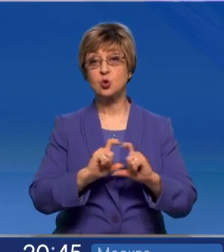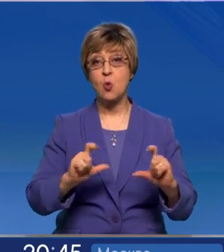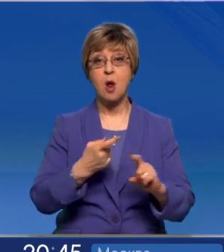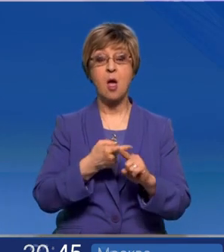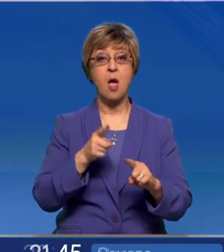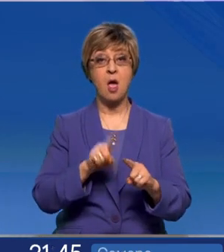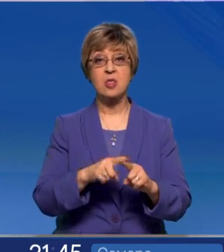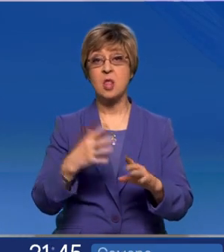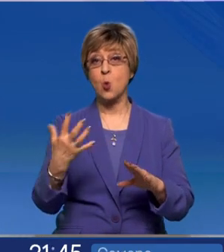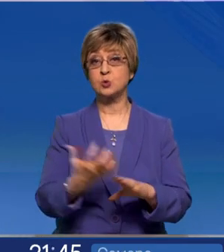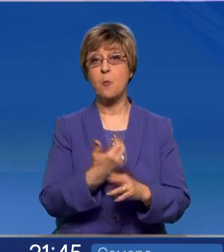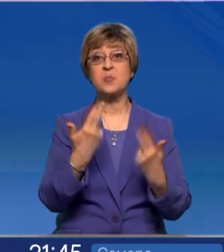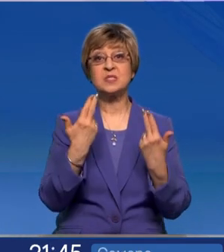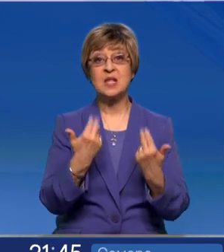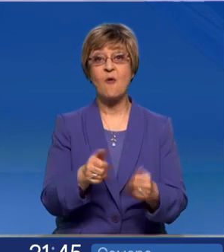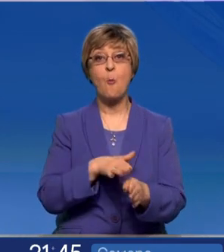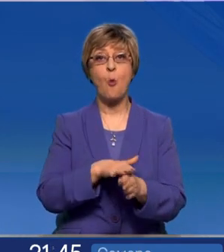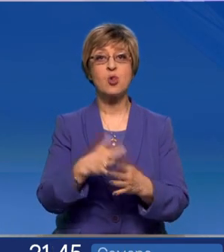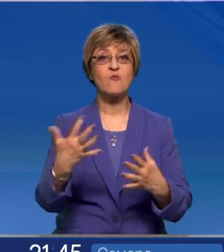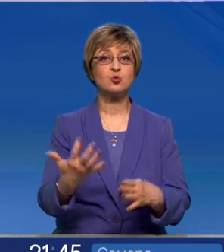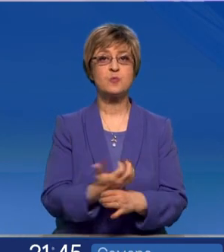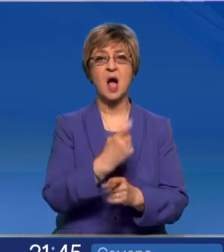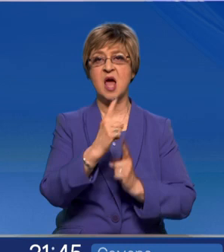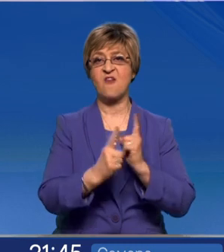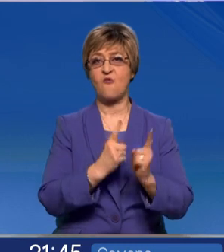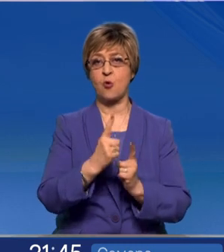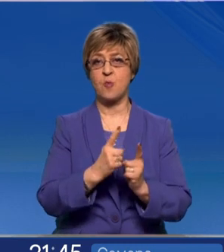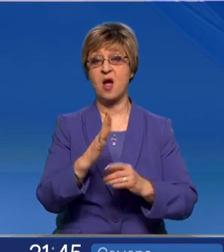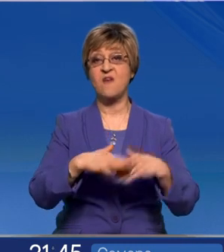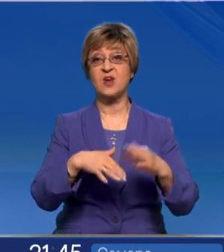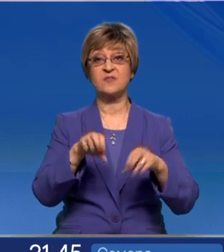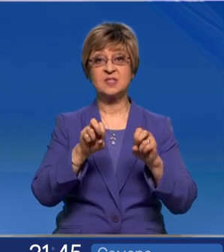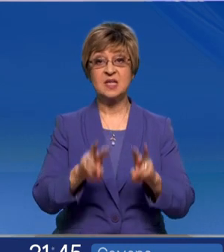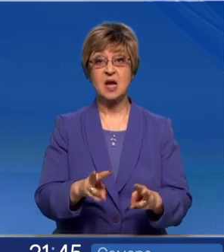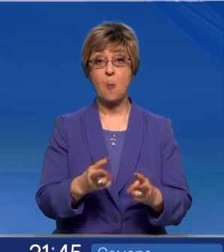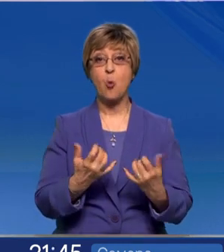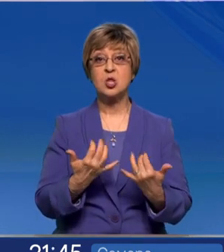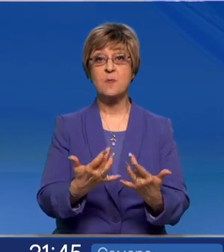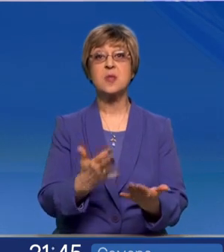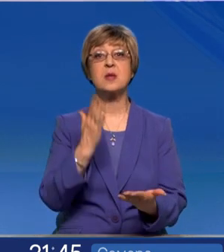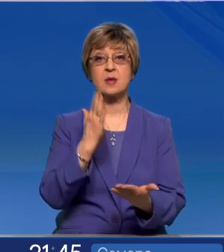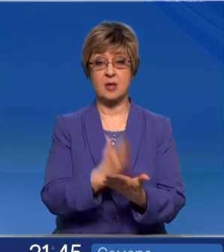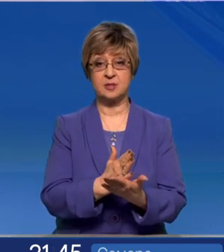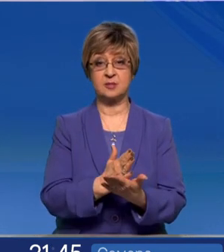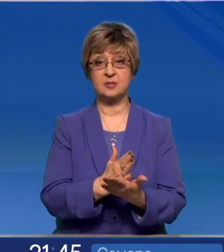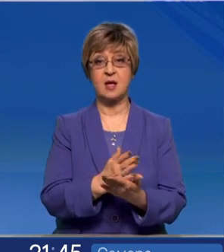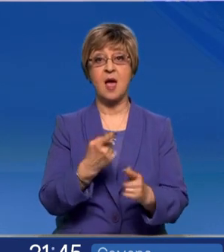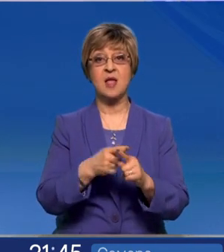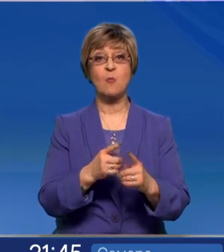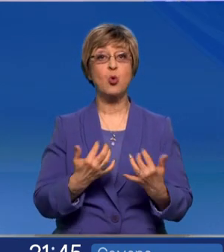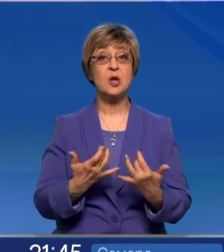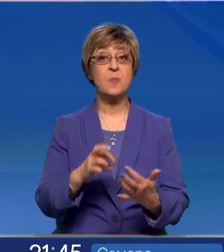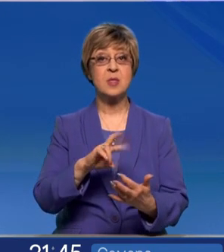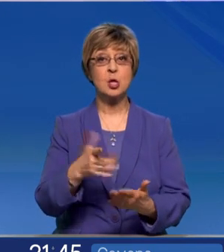полный успех. Это признание полного успеха реформы. То есть квалифицированный потребитель создан, потребитель этот с удовольствием